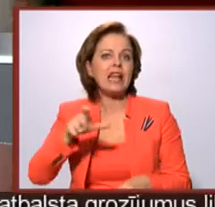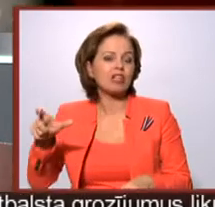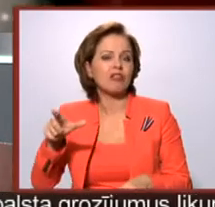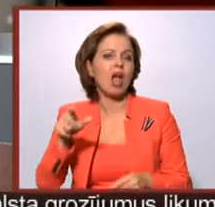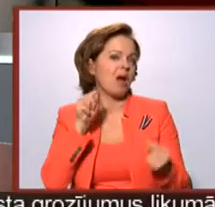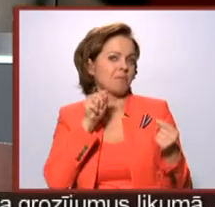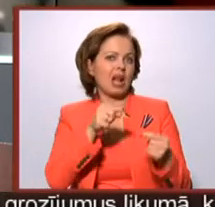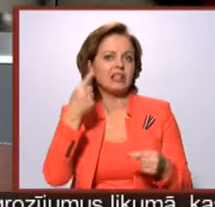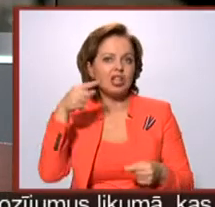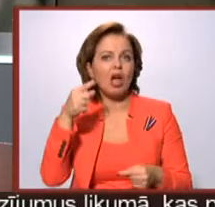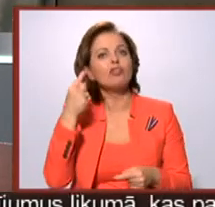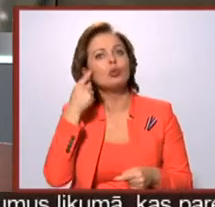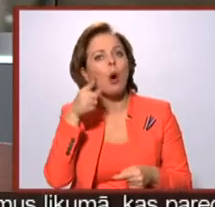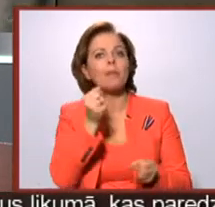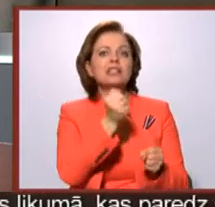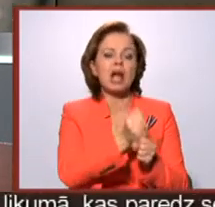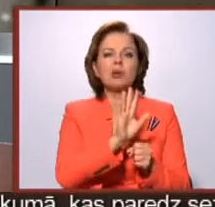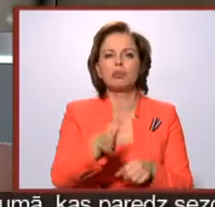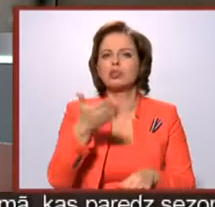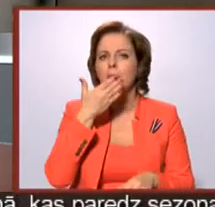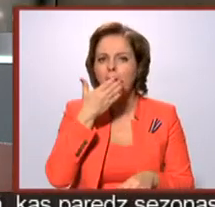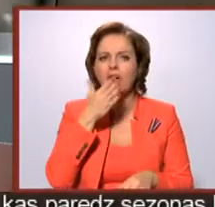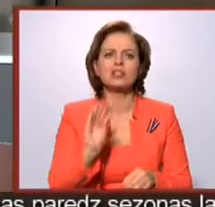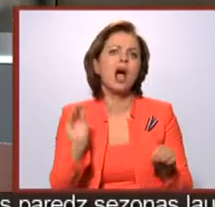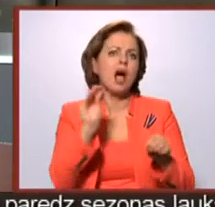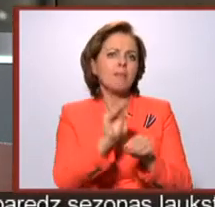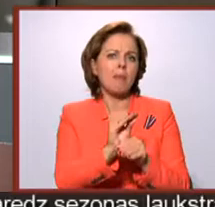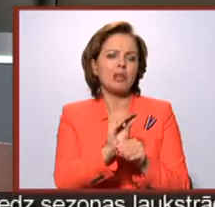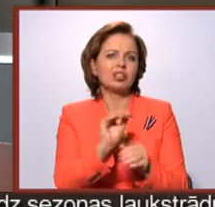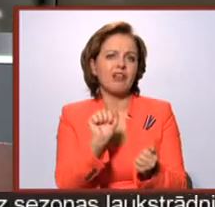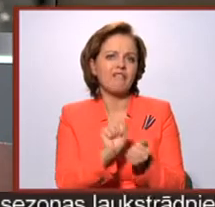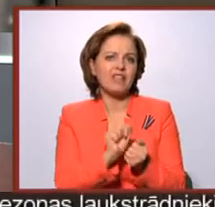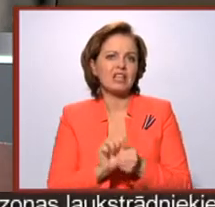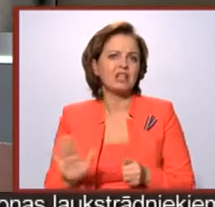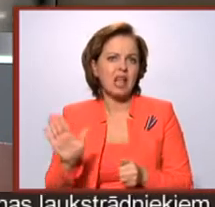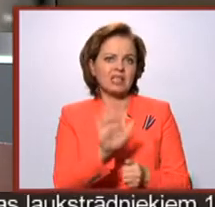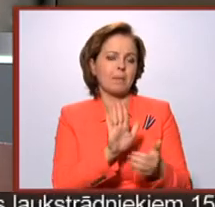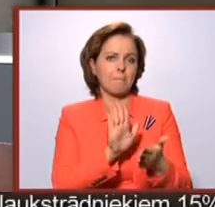būs gan smakas, gan papildvides piesārņojums. No pierobežas pagasta Latgales kolēģi.